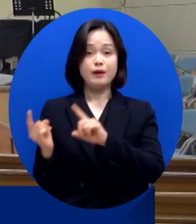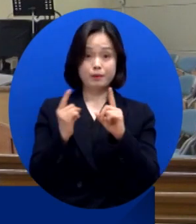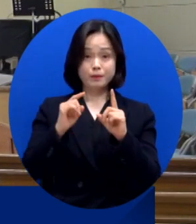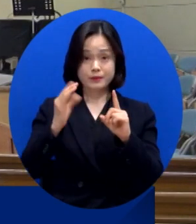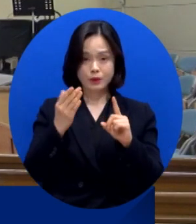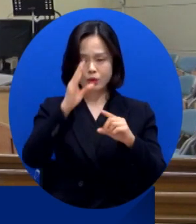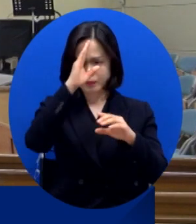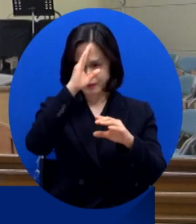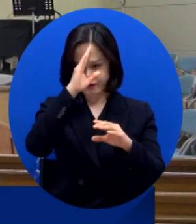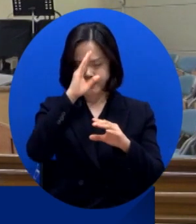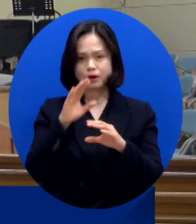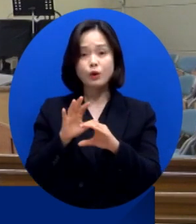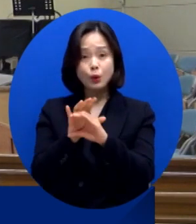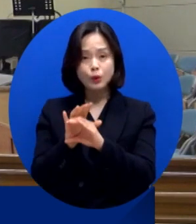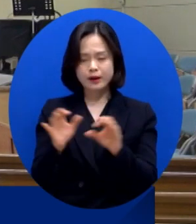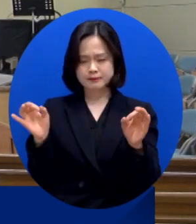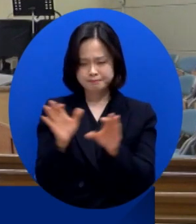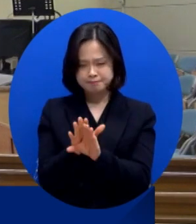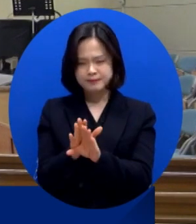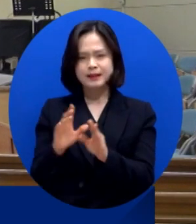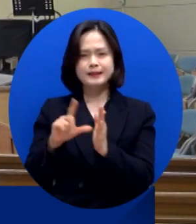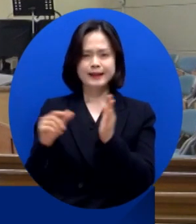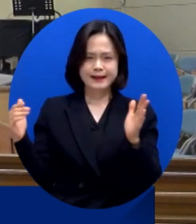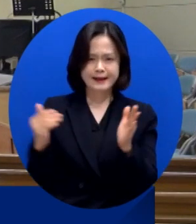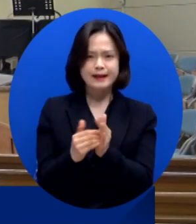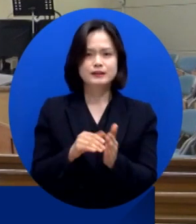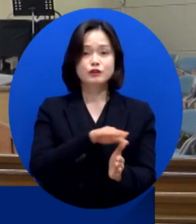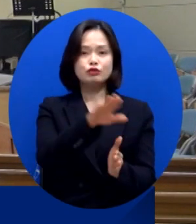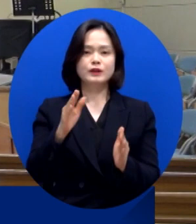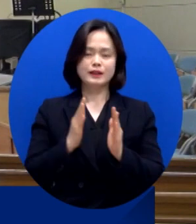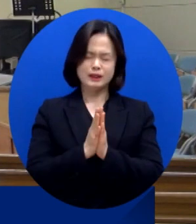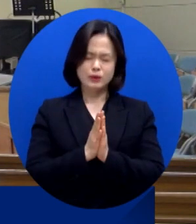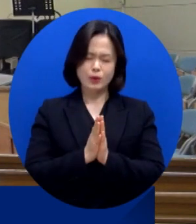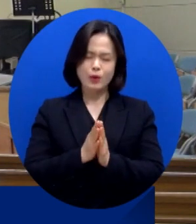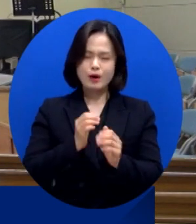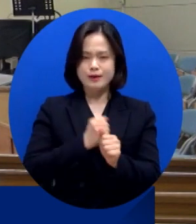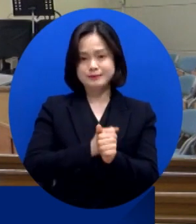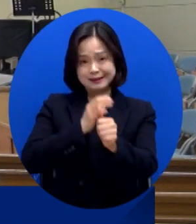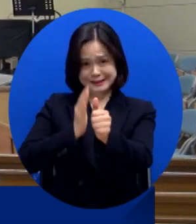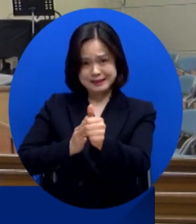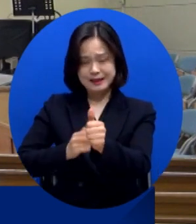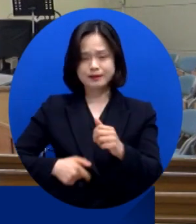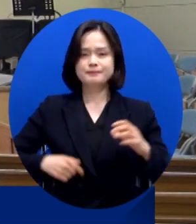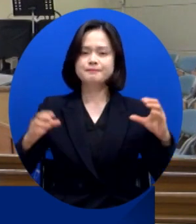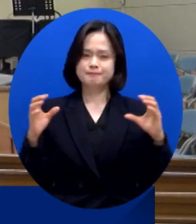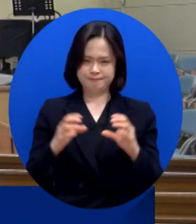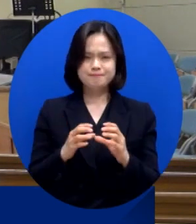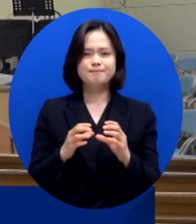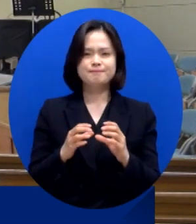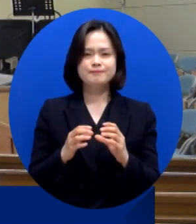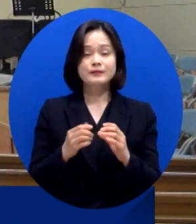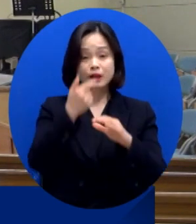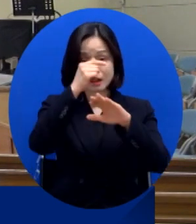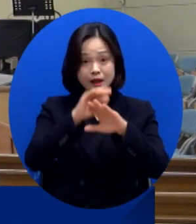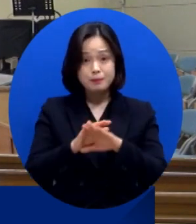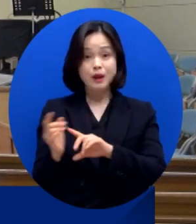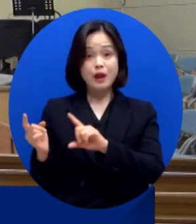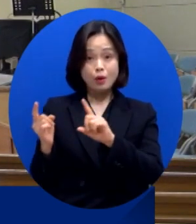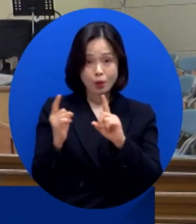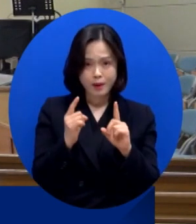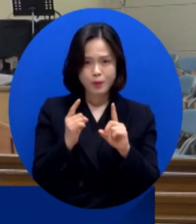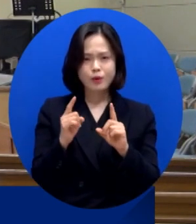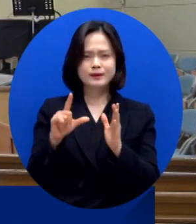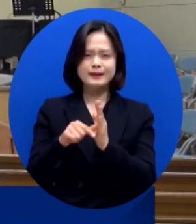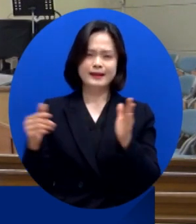질병이 물러나는 그 시간까지 우리가 기도하자 이런 그 십시일반의 뜻을 모아서 예배가 회복되어지는 그